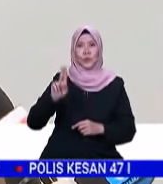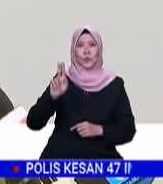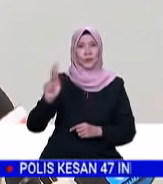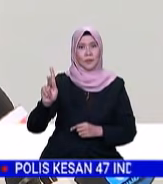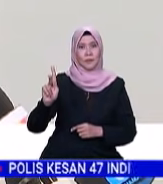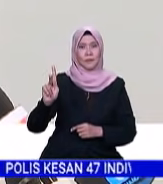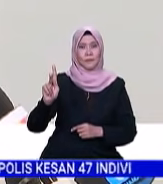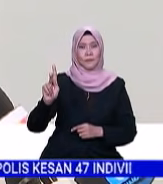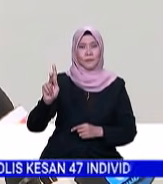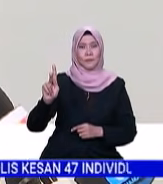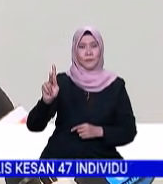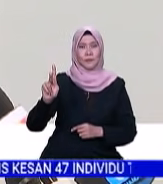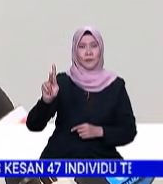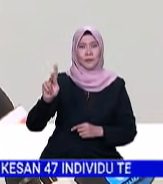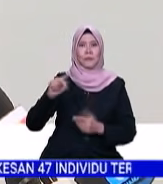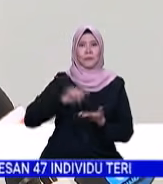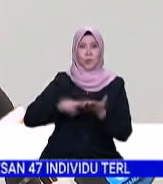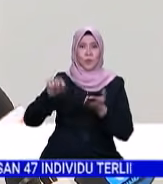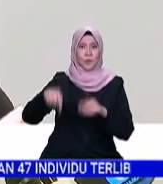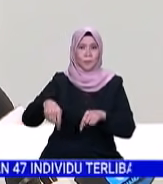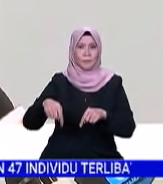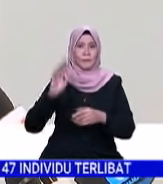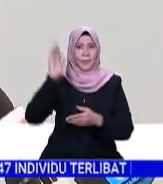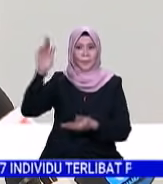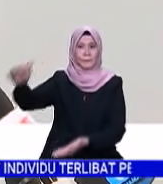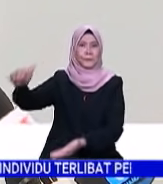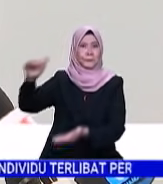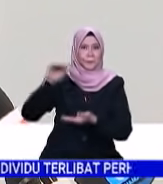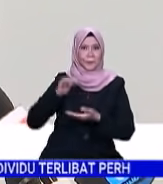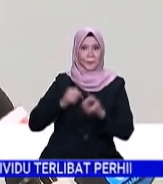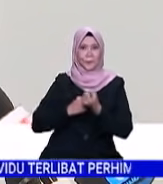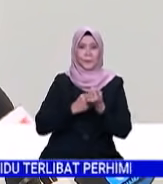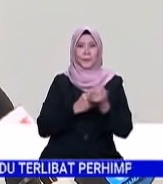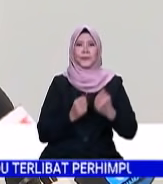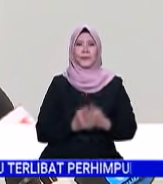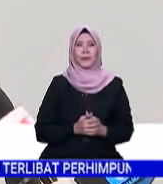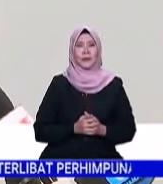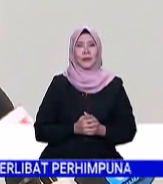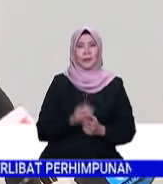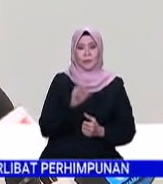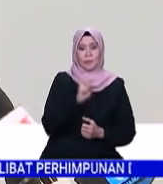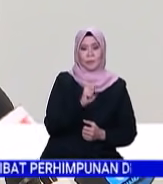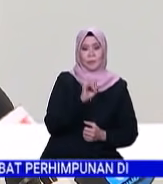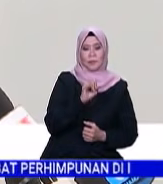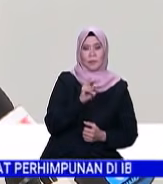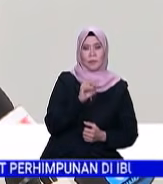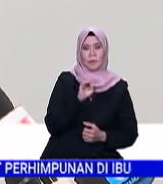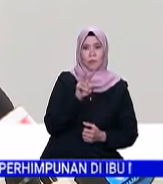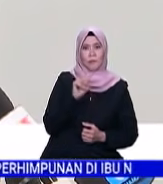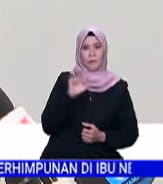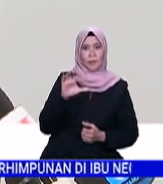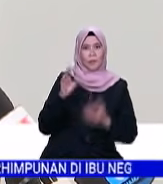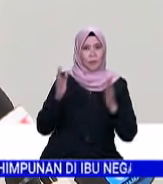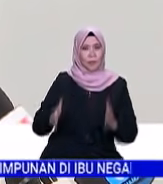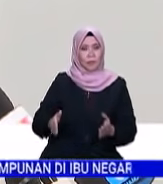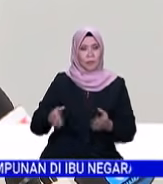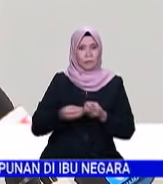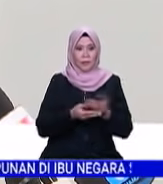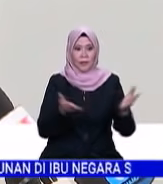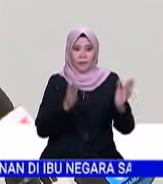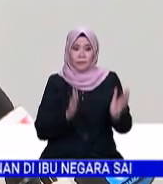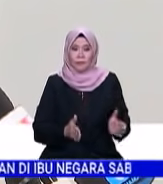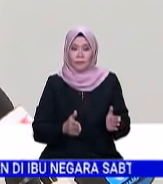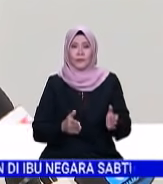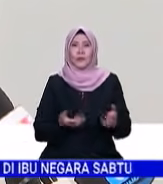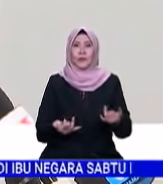Kingdom pada minggu ini. Bagi CoronaVac ataupun Sinovac, pihak pengedar Pamaniaga telah